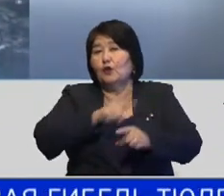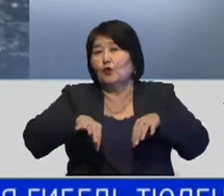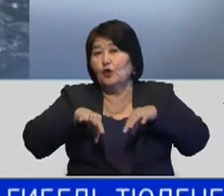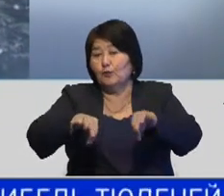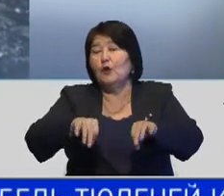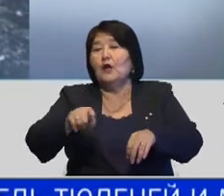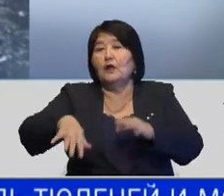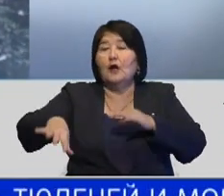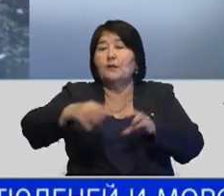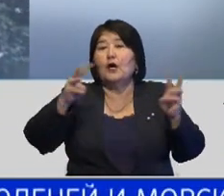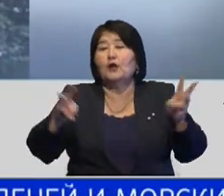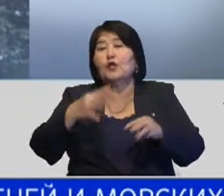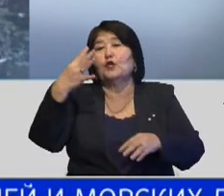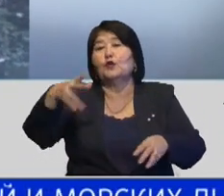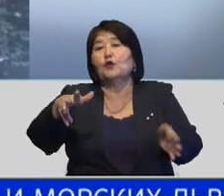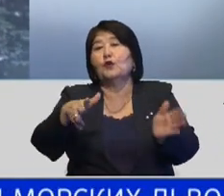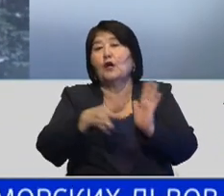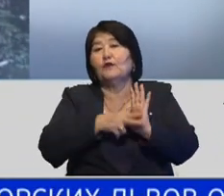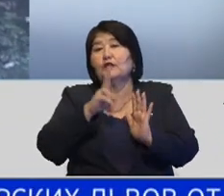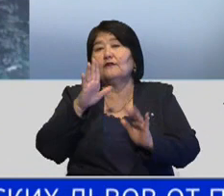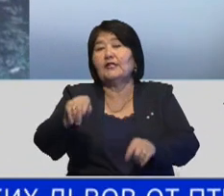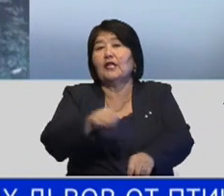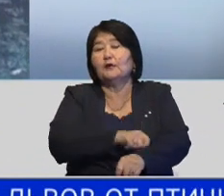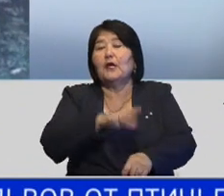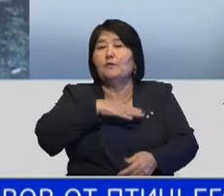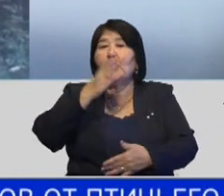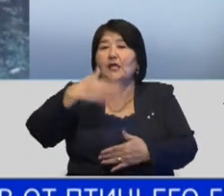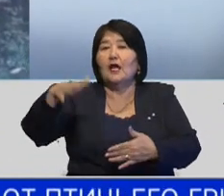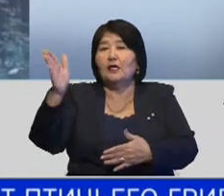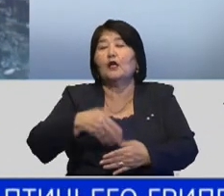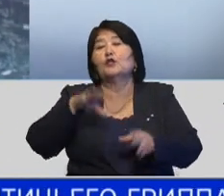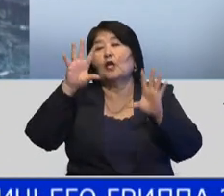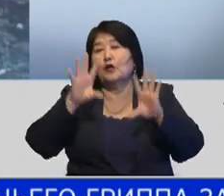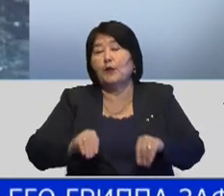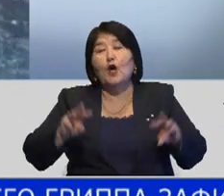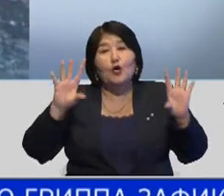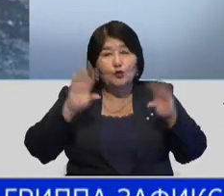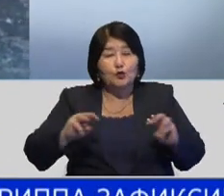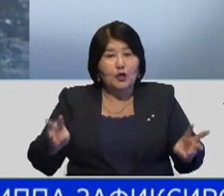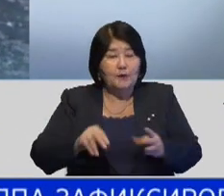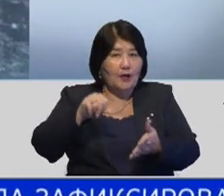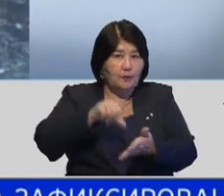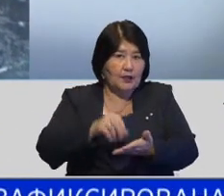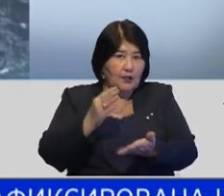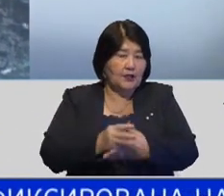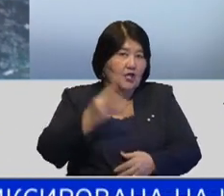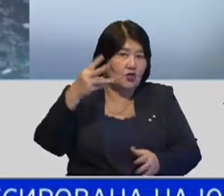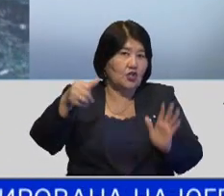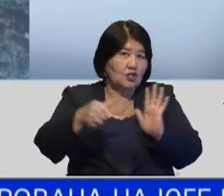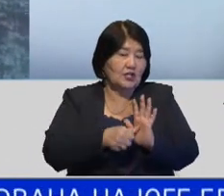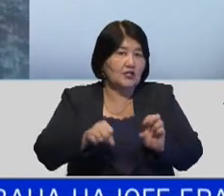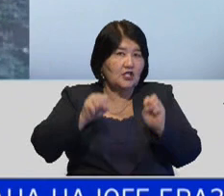Пожар, площадь которого составила 48 квадратных метров, локализован и потушен. В тушении пожара приняли участие